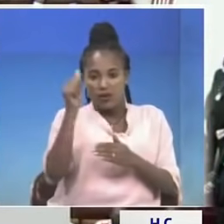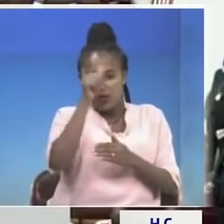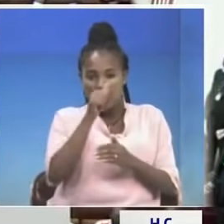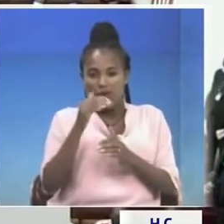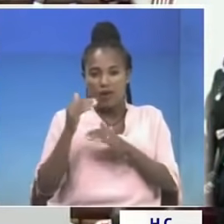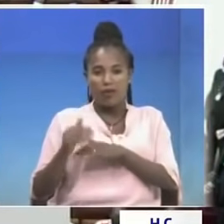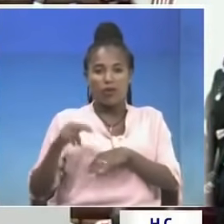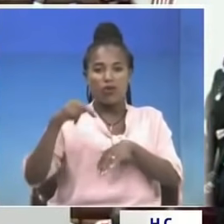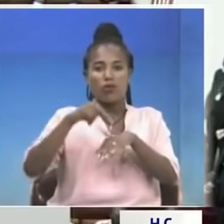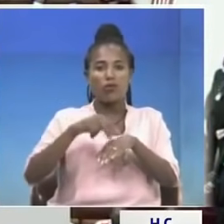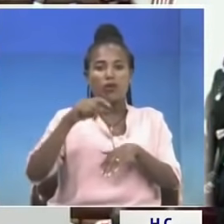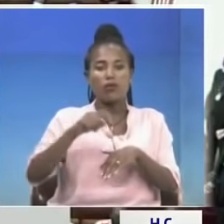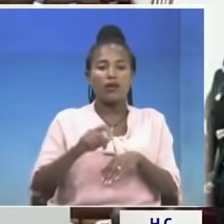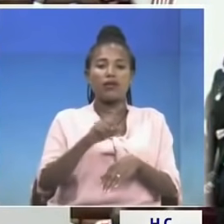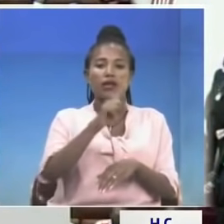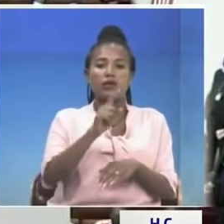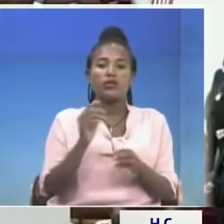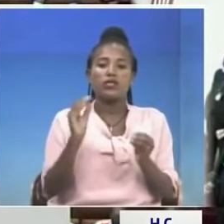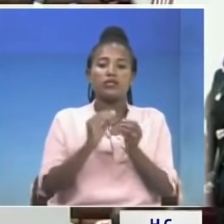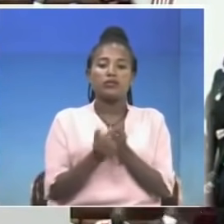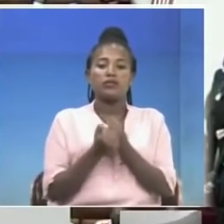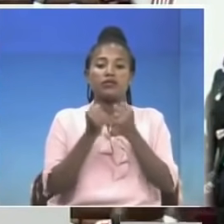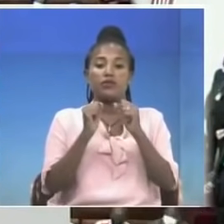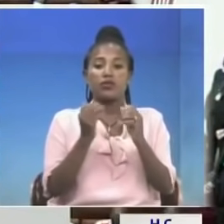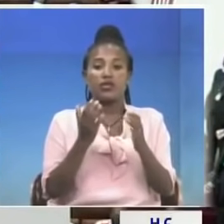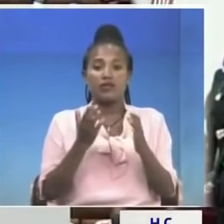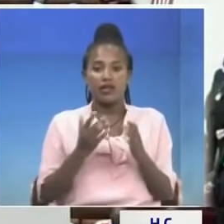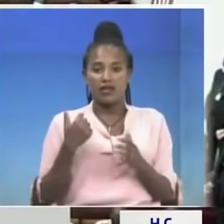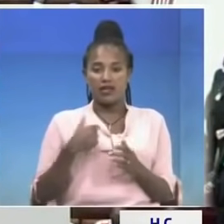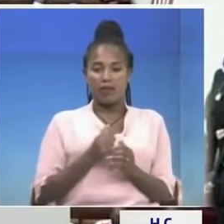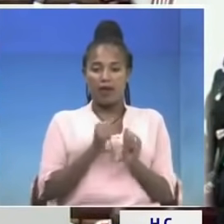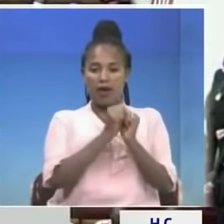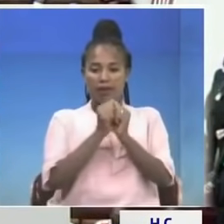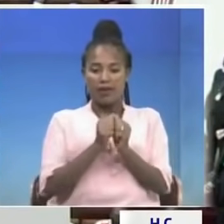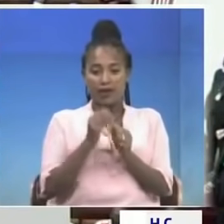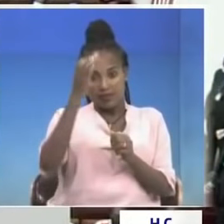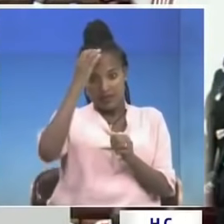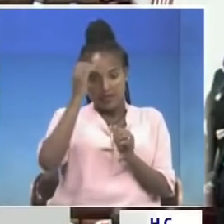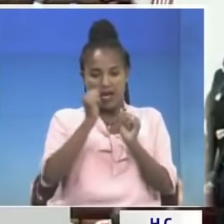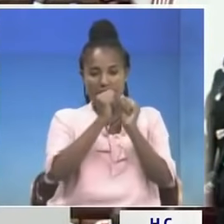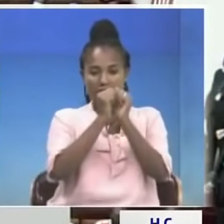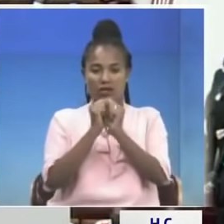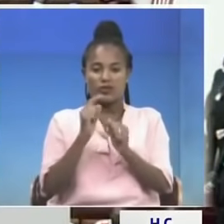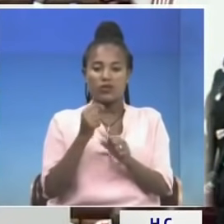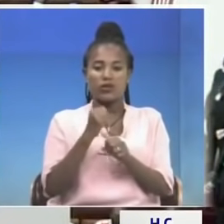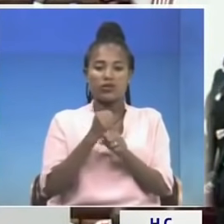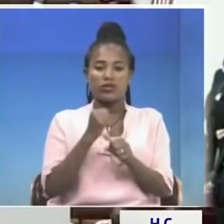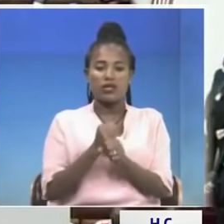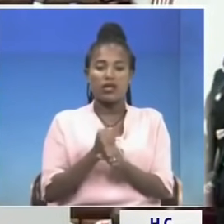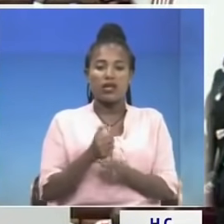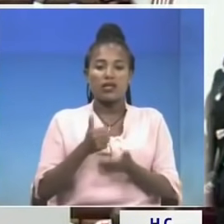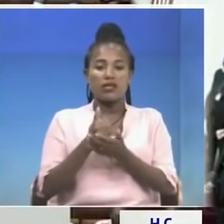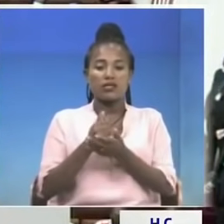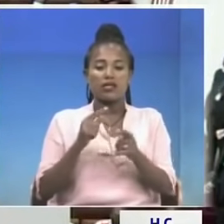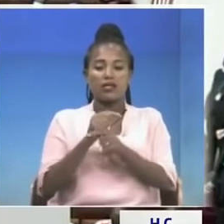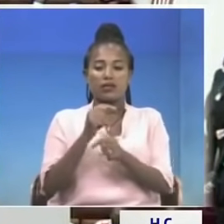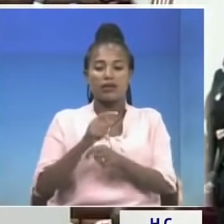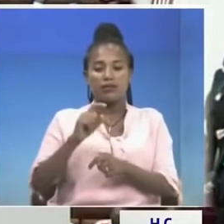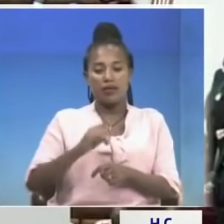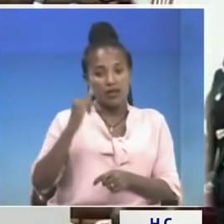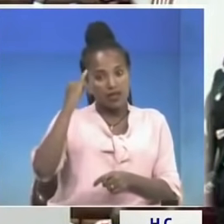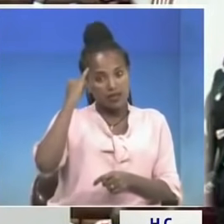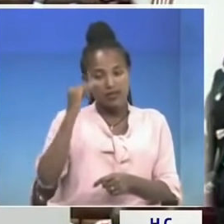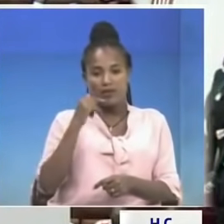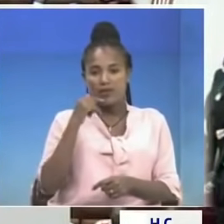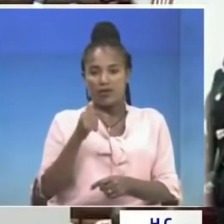ይገባል። ጥያቄዎችንም ጭምር እንዲፈቱ ከተፈለገ እኛም አብረን ከመንግስት ጋር አጋዥ የሆኑ ስራዎችን ልናግዝና ልንተገብር ይገባል የሚል ሀሳብ